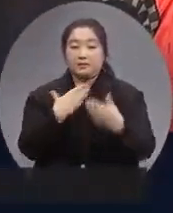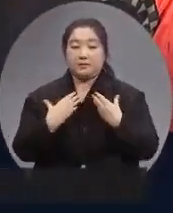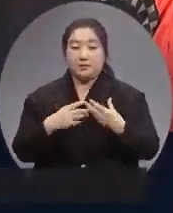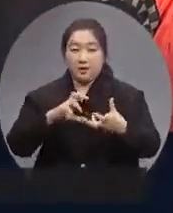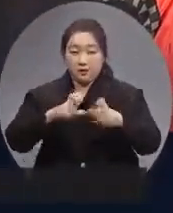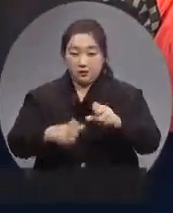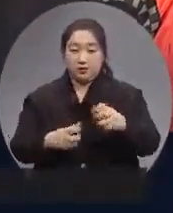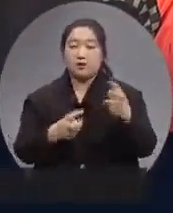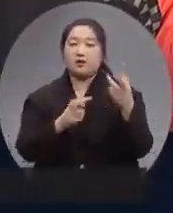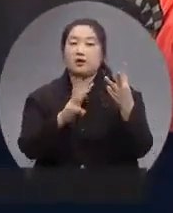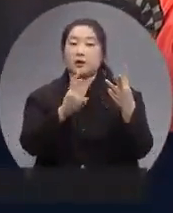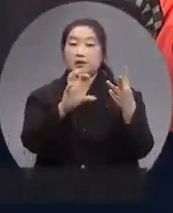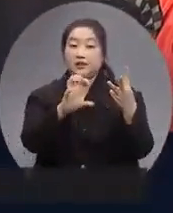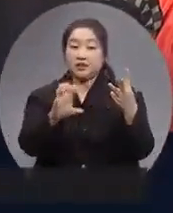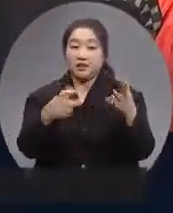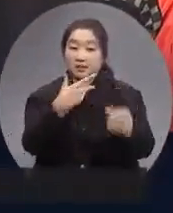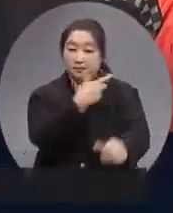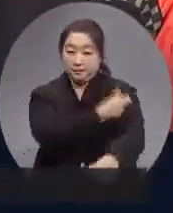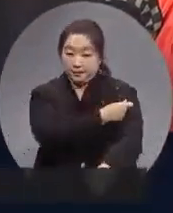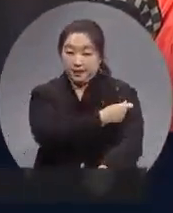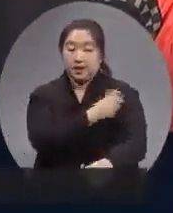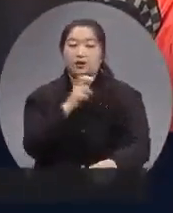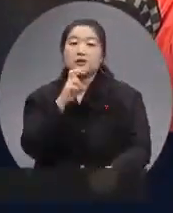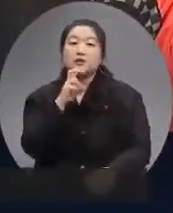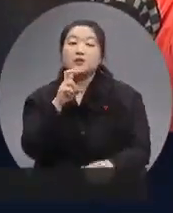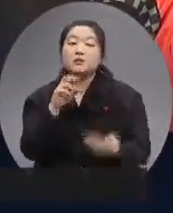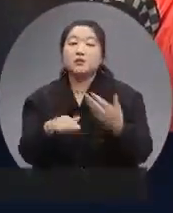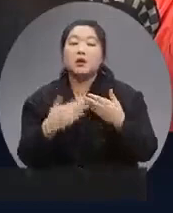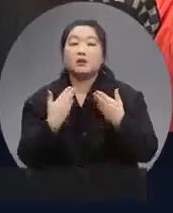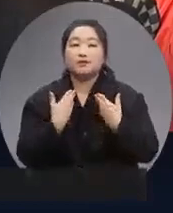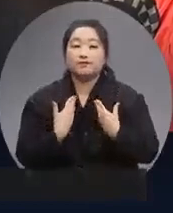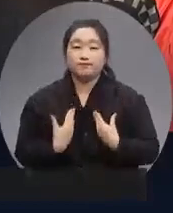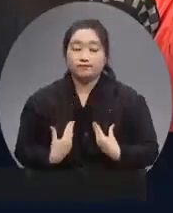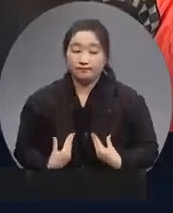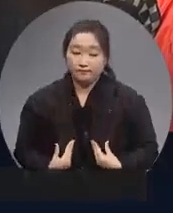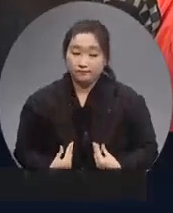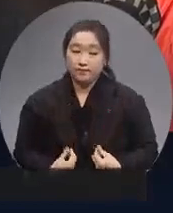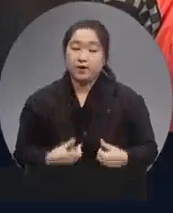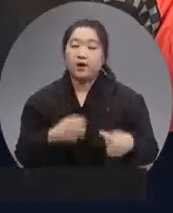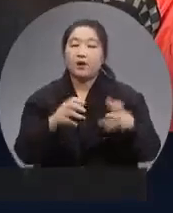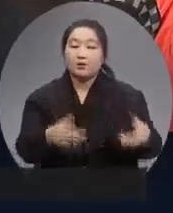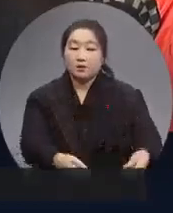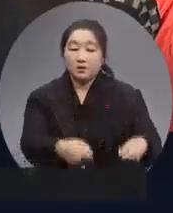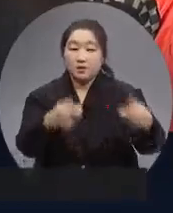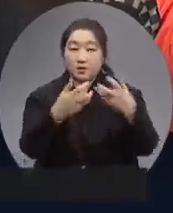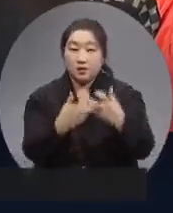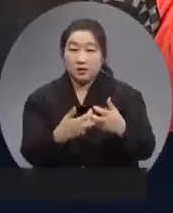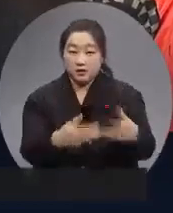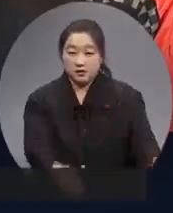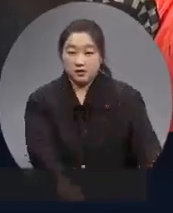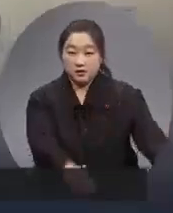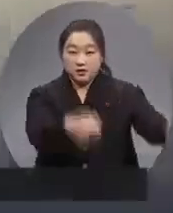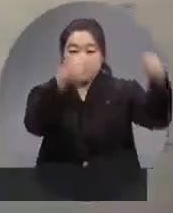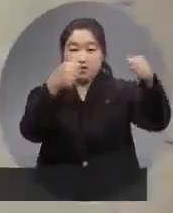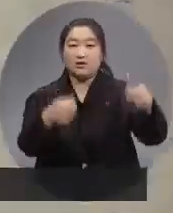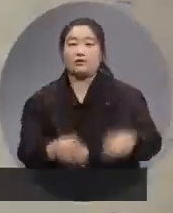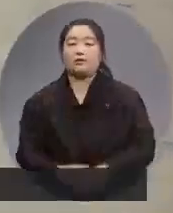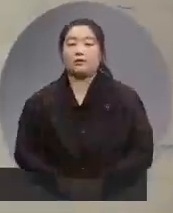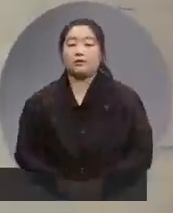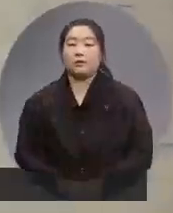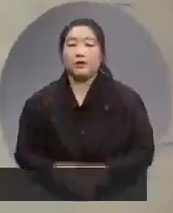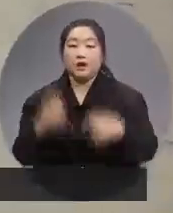3cc 투여하고 20분 경과 후에 노루가 진정이 되어서 동물 프랙 장비를 이용해서 하루종일